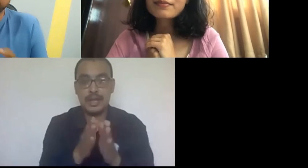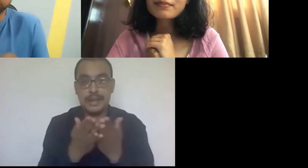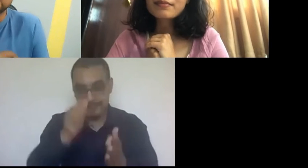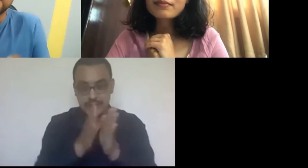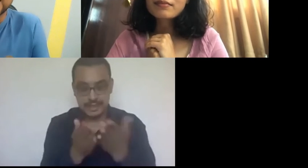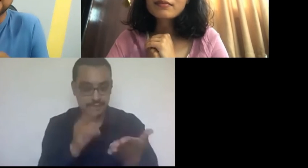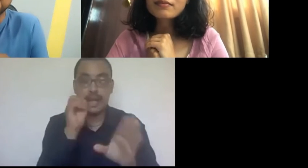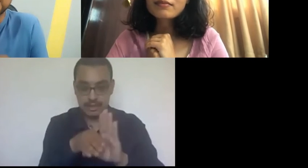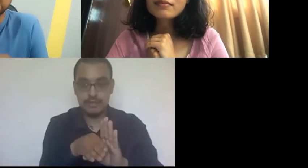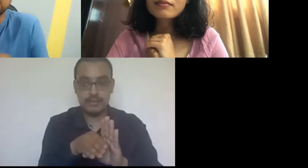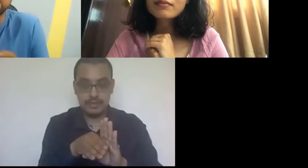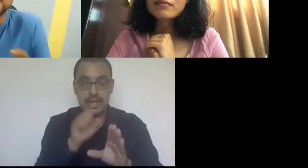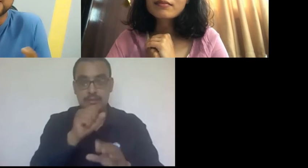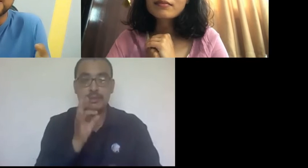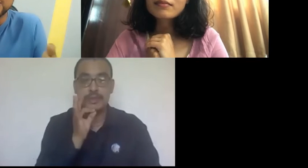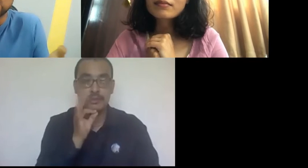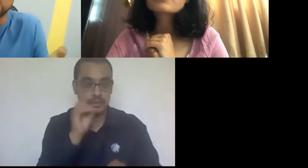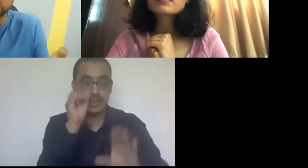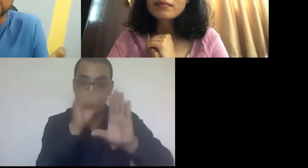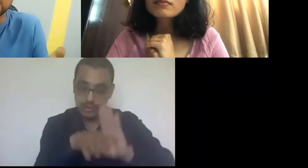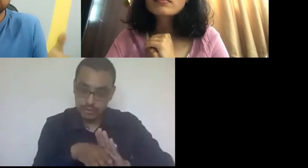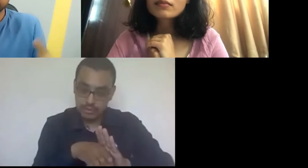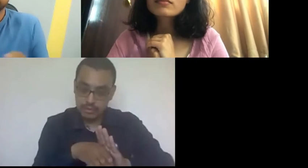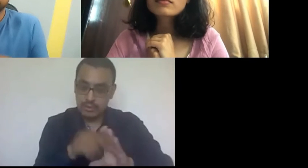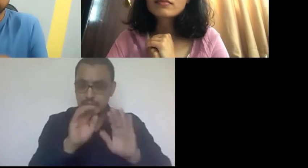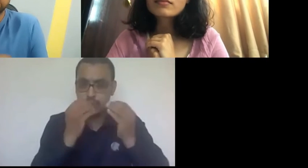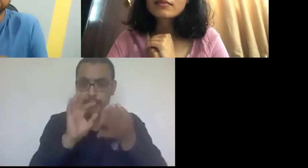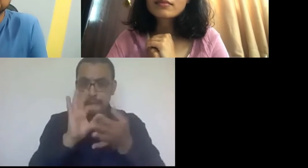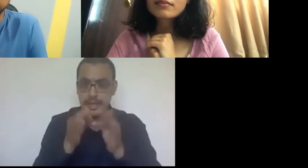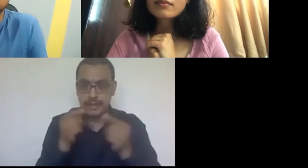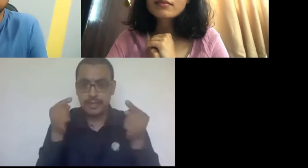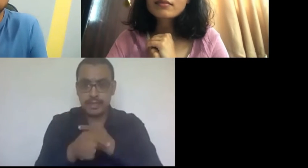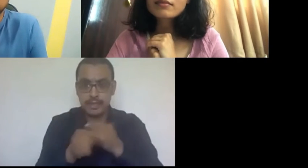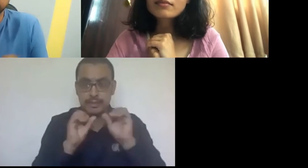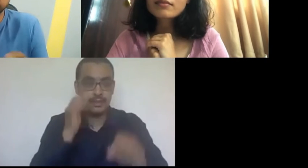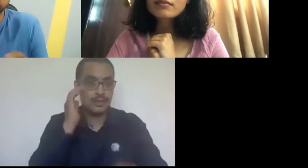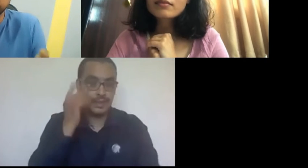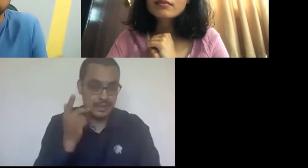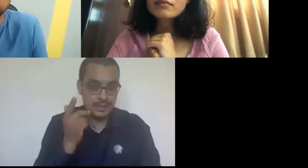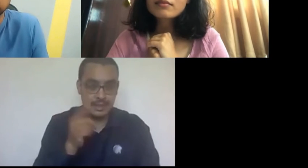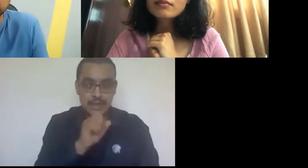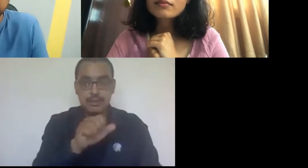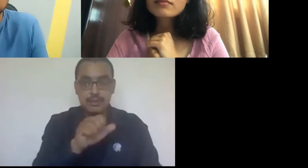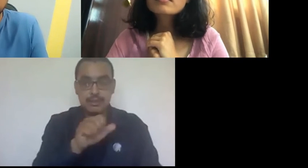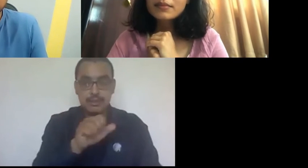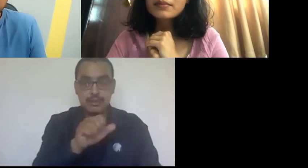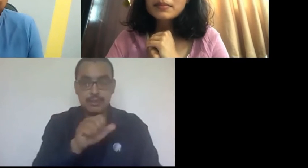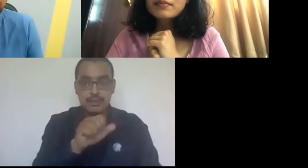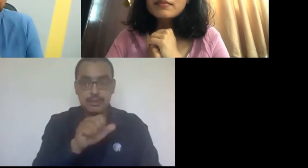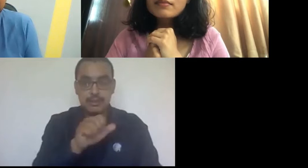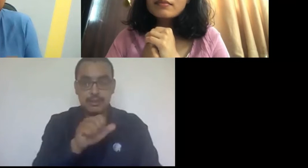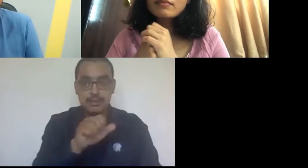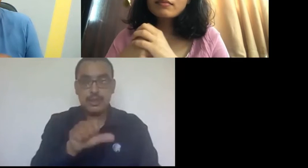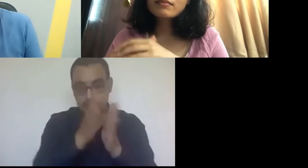उहाँलाई त्यो सोसियल मिडिया ह्यान्डलिङ गर्दाखेरि बाई मिस्टेकली सेयर हुन पुग्यो कि उहाँले इन्टेन्सनली गर्नुभएको, इन्टेन्सन नगरेको हुनुपर्ने जस्तो लाग्छ मलाई. कहिले